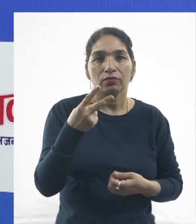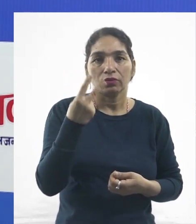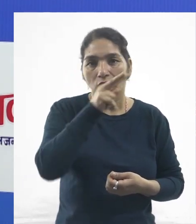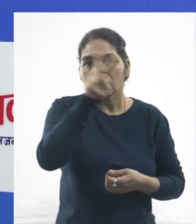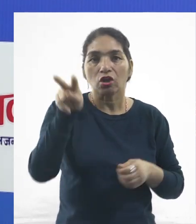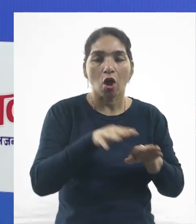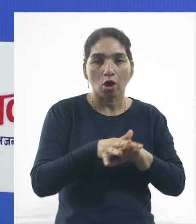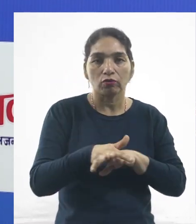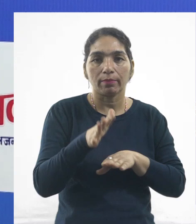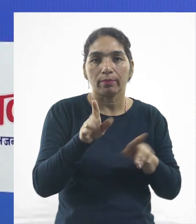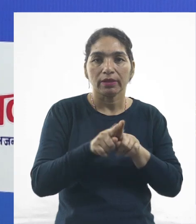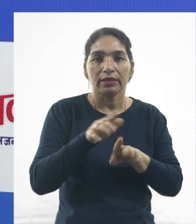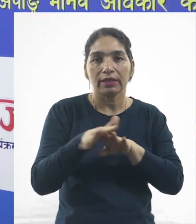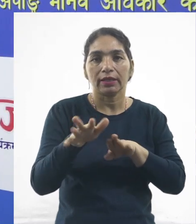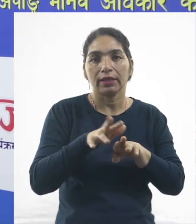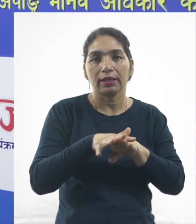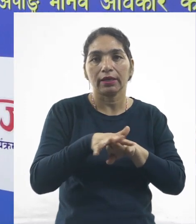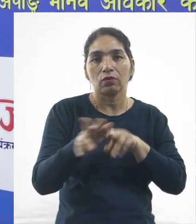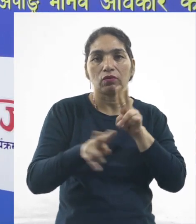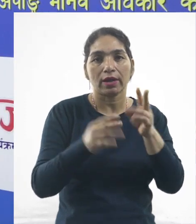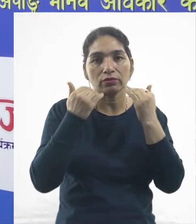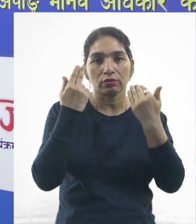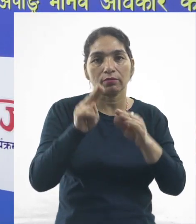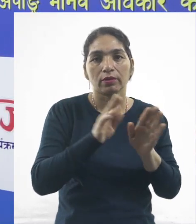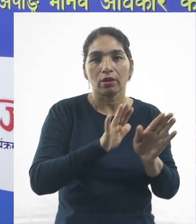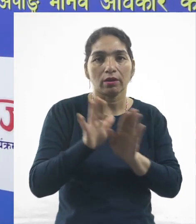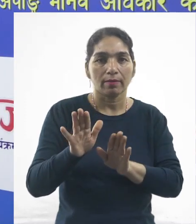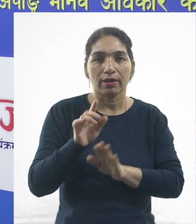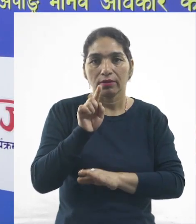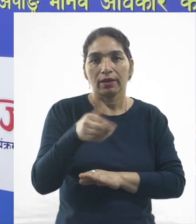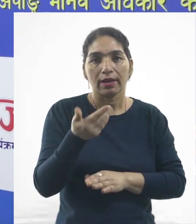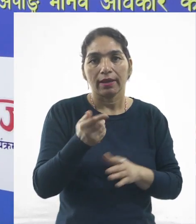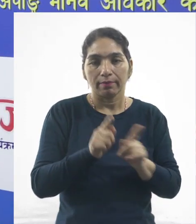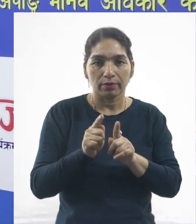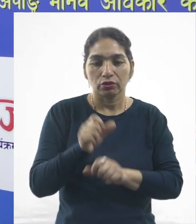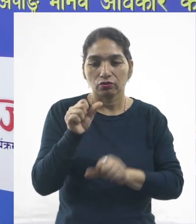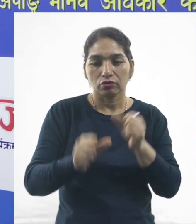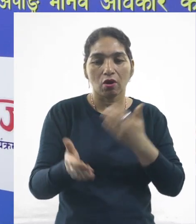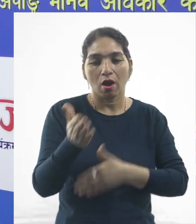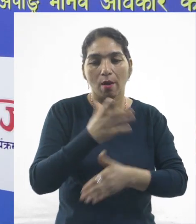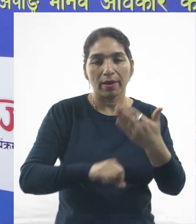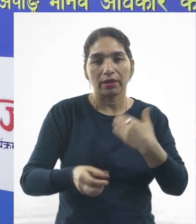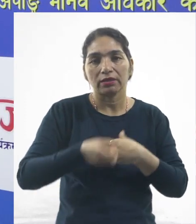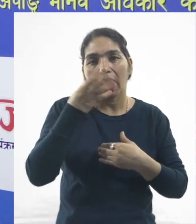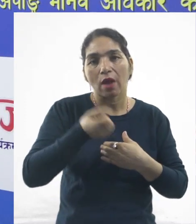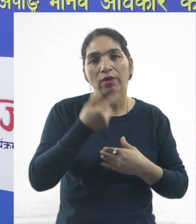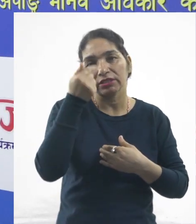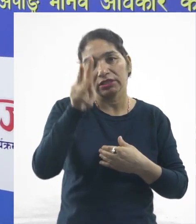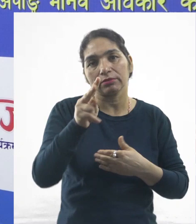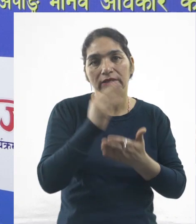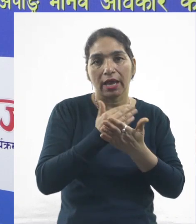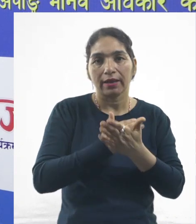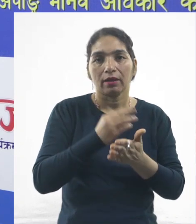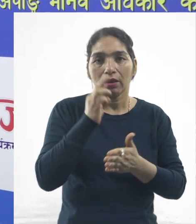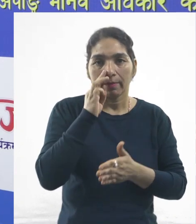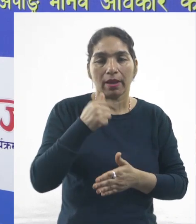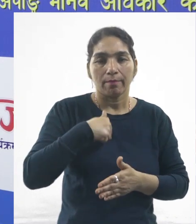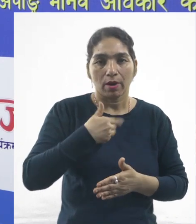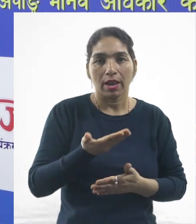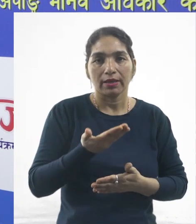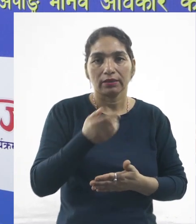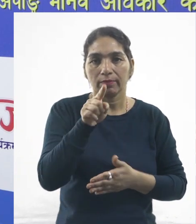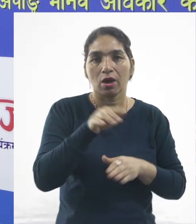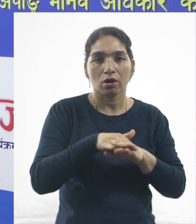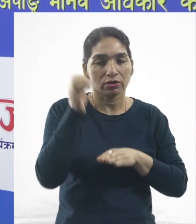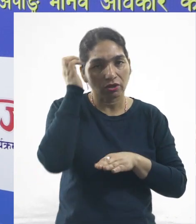लागि धेरै धेरै आभारी व्यक्त गर्छु। हजुर धन्यवाद हजुरलाई पनि, जुन अपाङ्गता भएको आवाज टेलिभिजन कार्यक्रममा मलाई हजुरहरूले सम्झेर